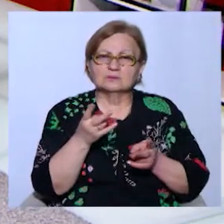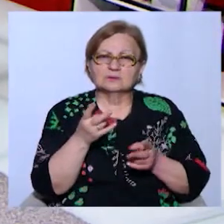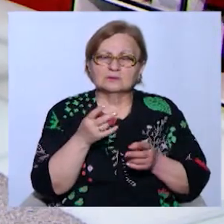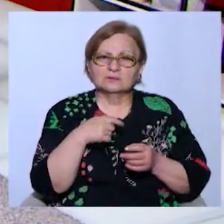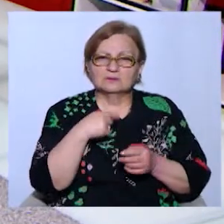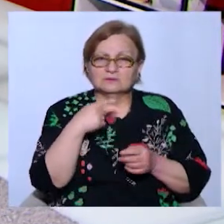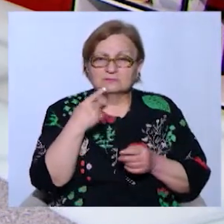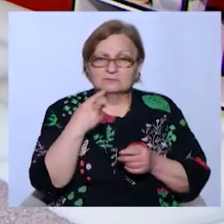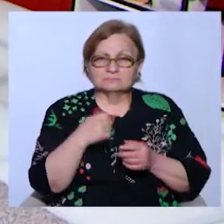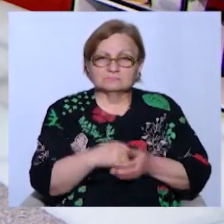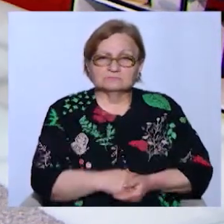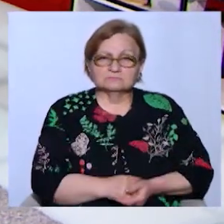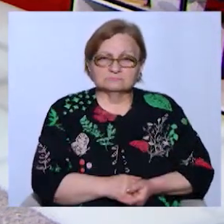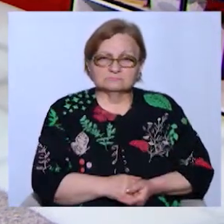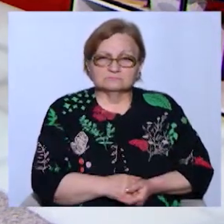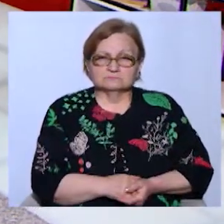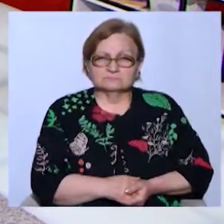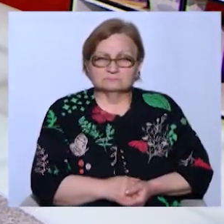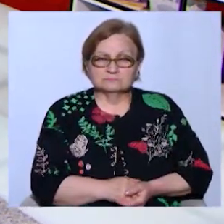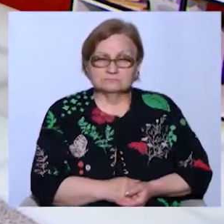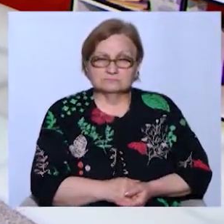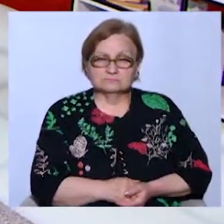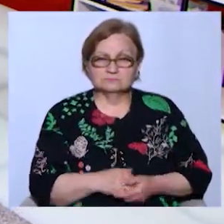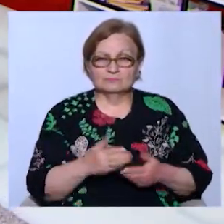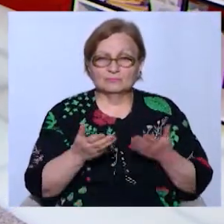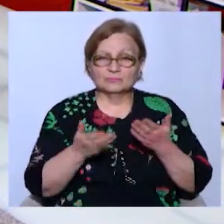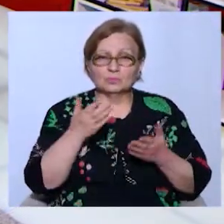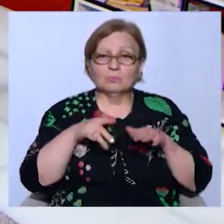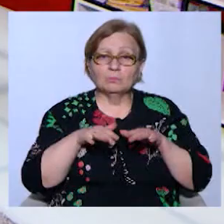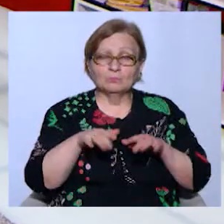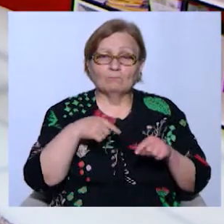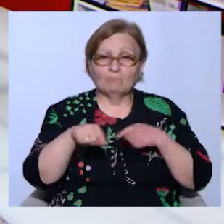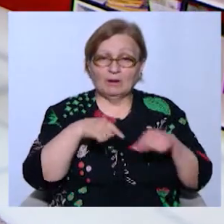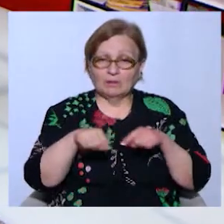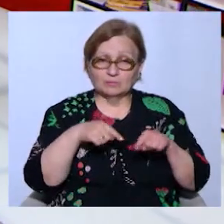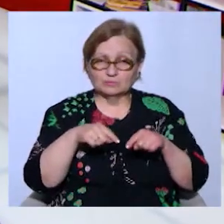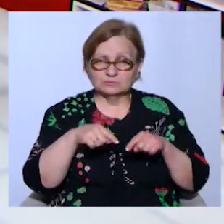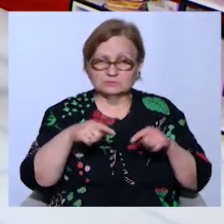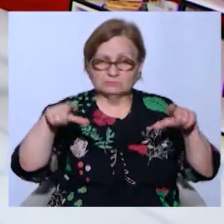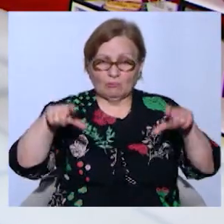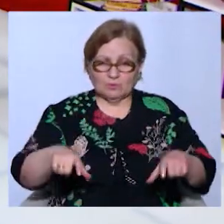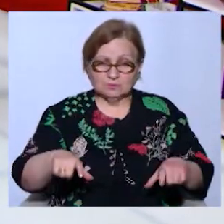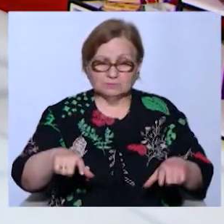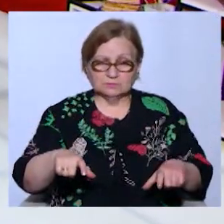როდესაც გვაქვს თუნდაც საქმე ფეხბურთის თამაშთან. ფეხბურთის მოედანი.